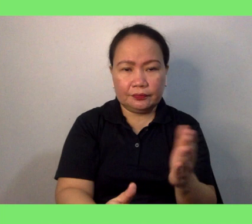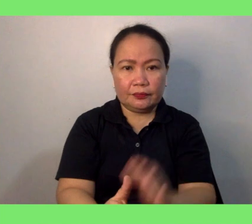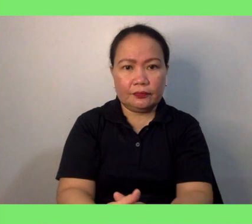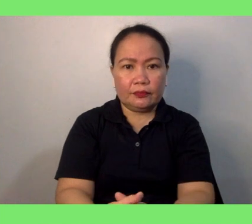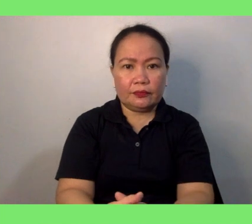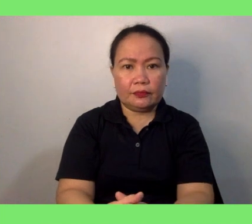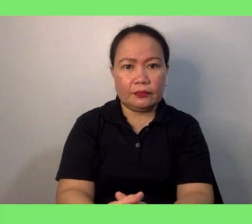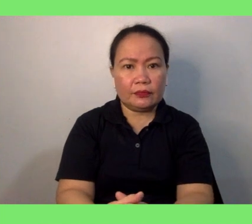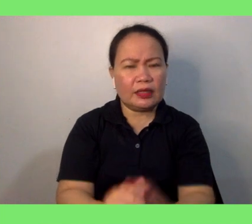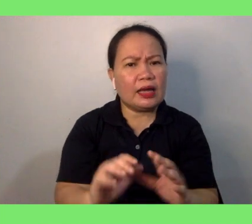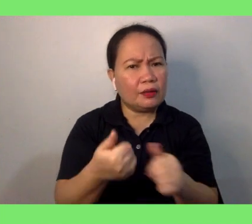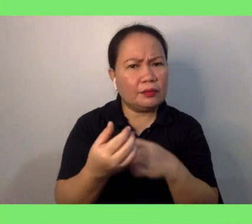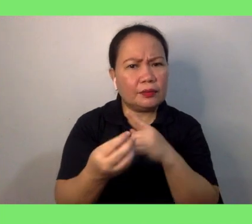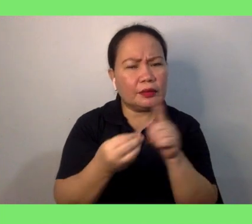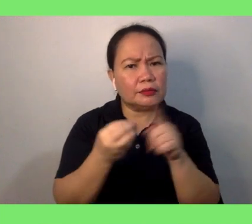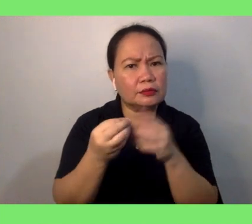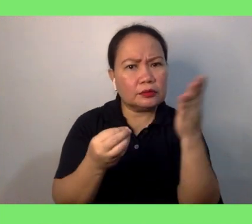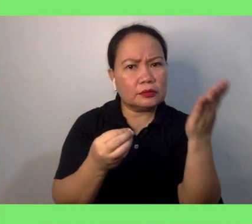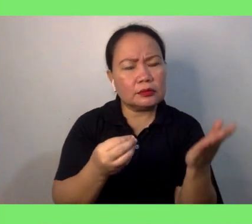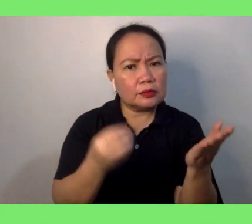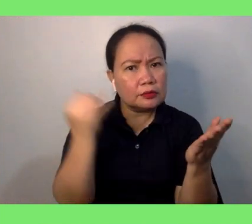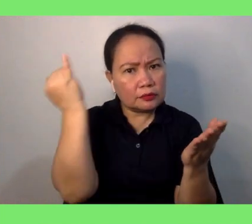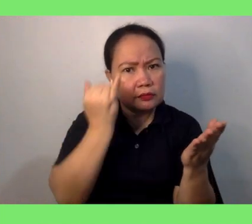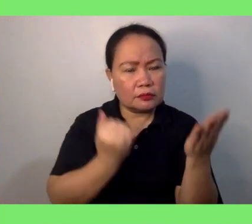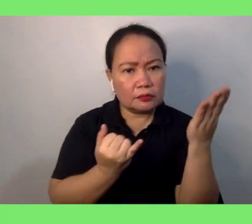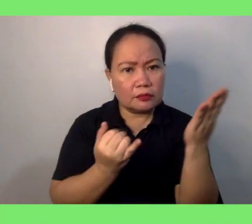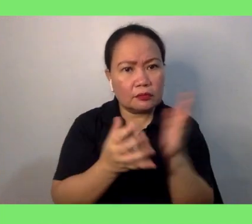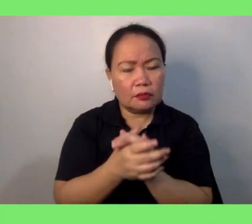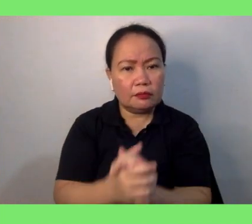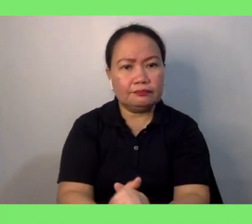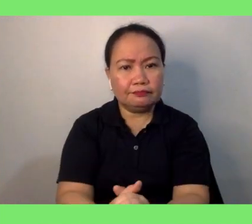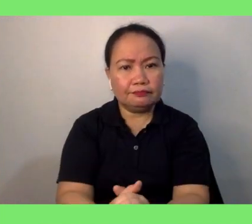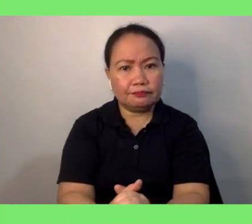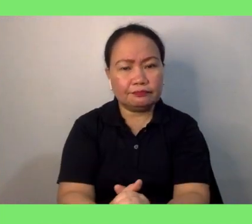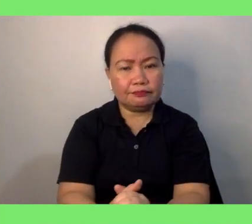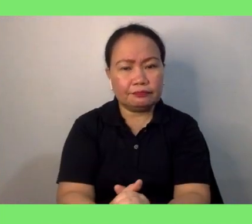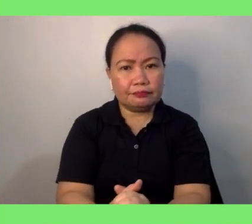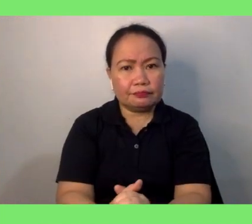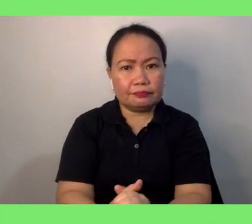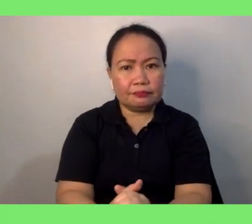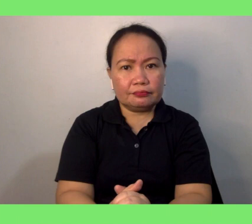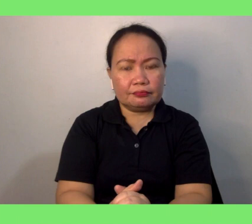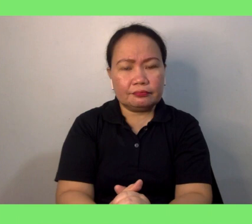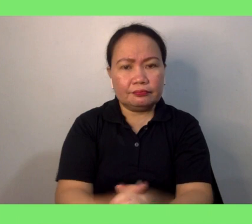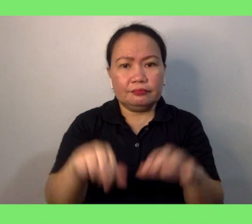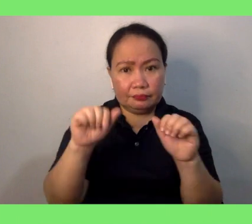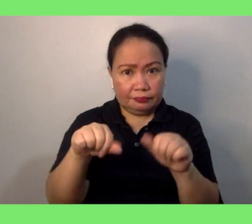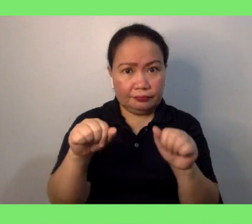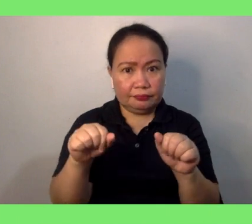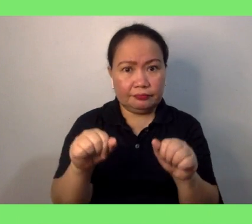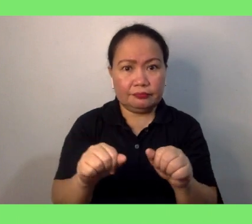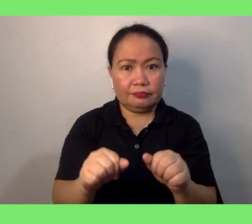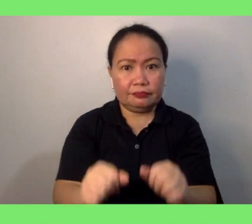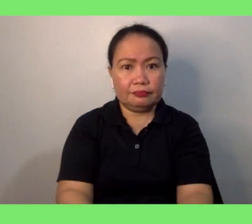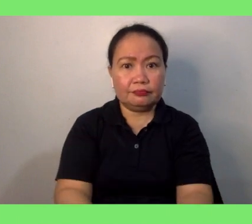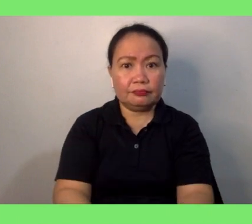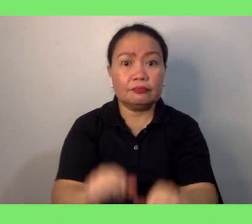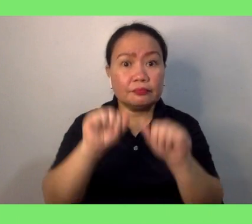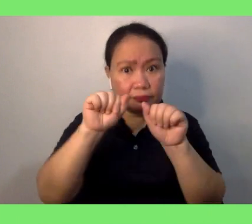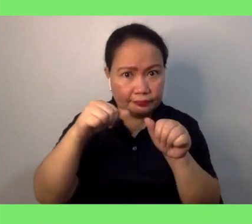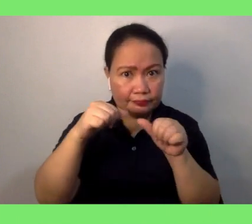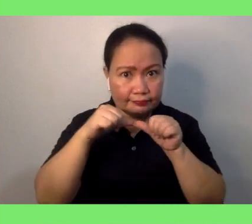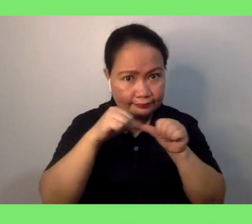paano kapag ganito ang figure mo? Okay, so, by the way, pwede nyo po i-extend yung mga lines na